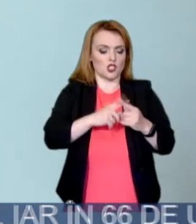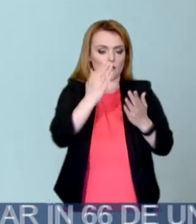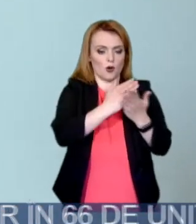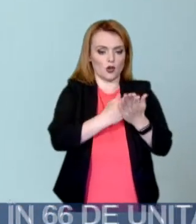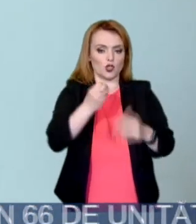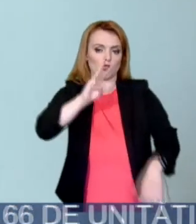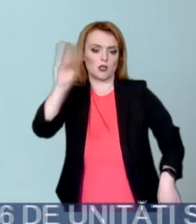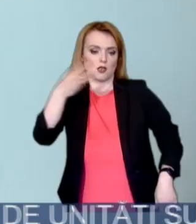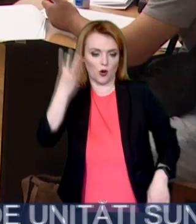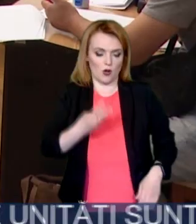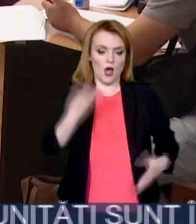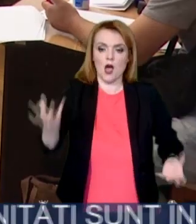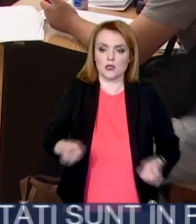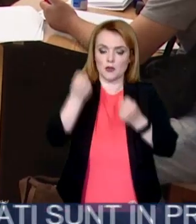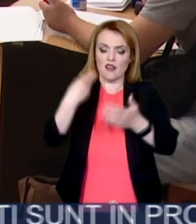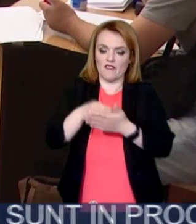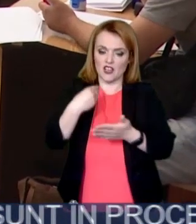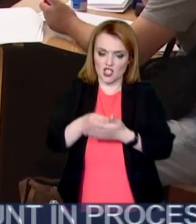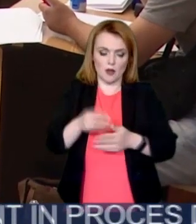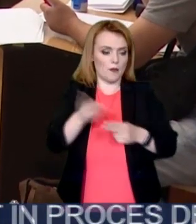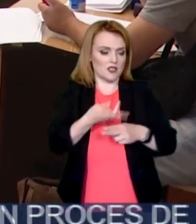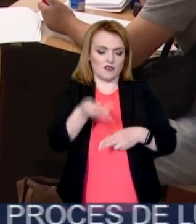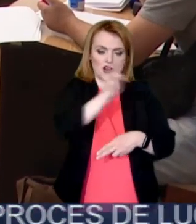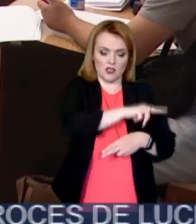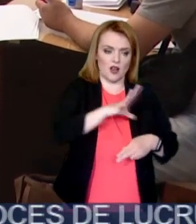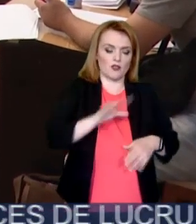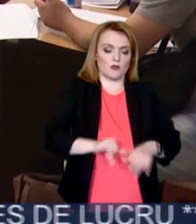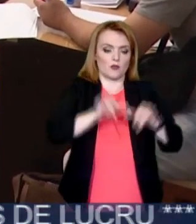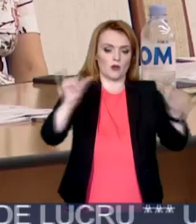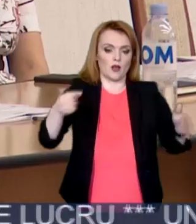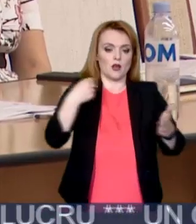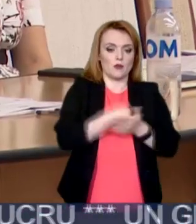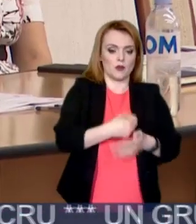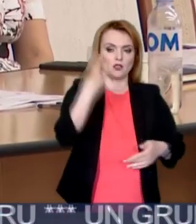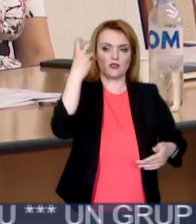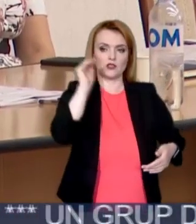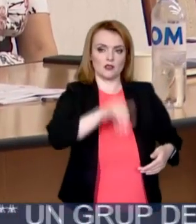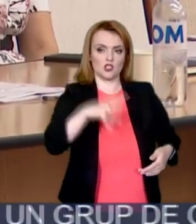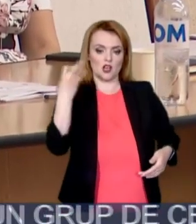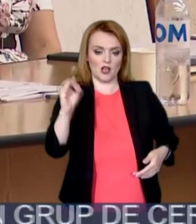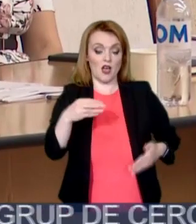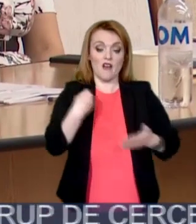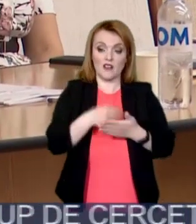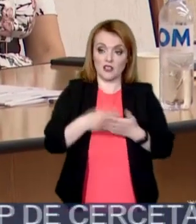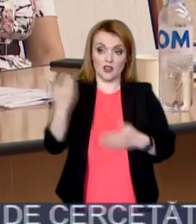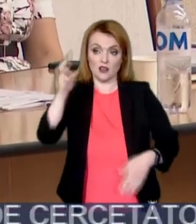încă 3 ani, iar sprijinul financiar nerambursabil a fost majorat până la 200.000 de lei. Astfel,